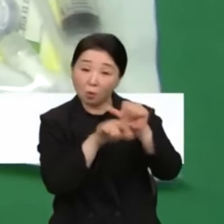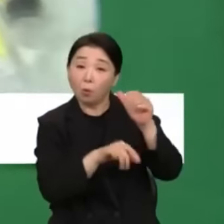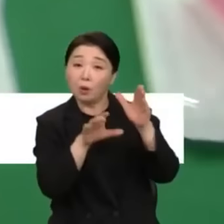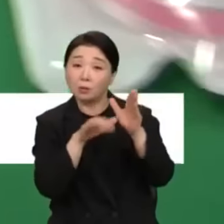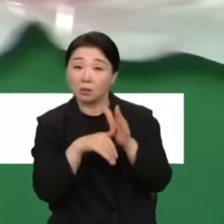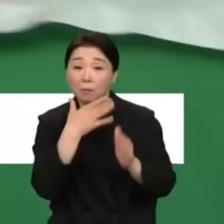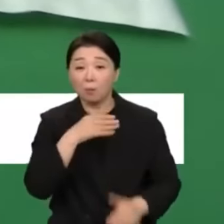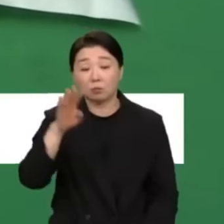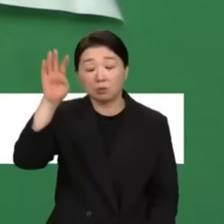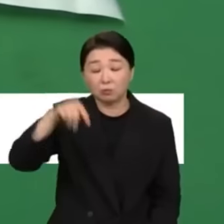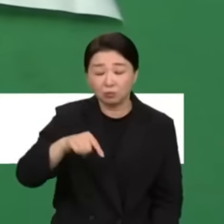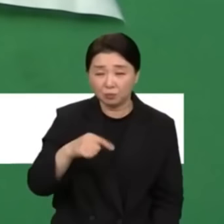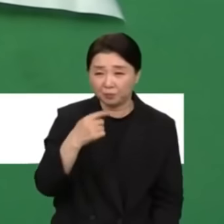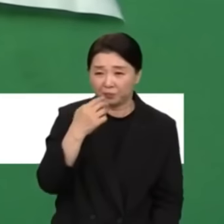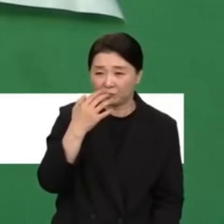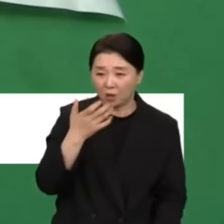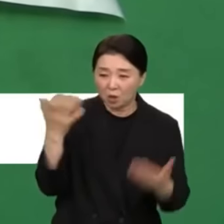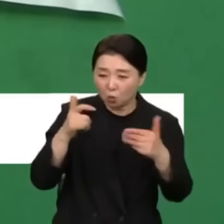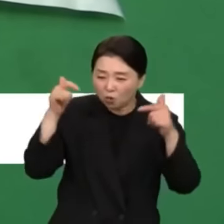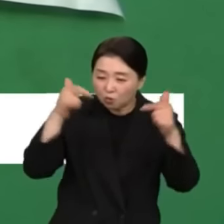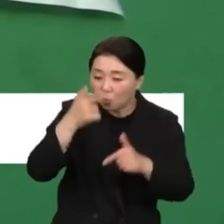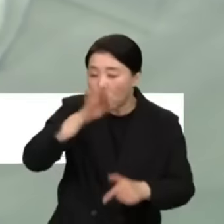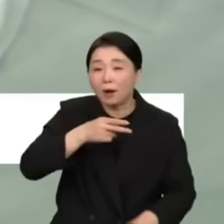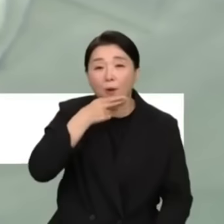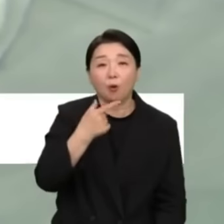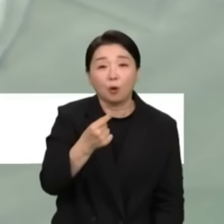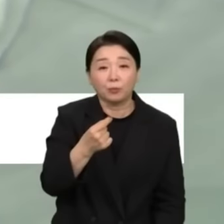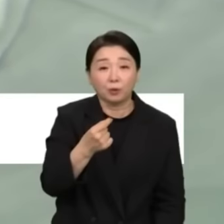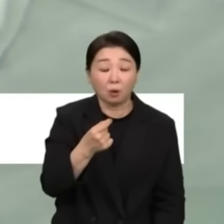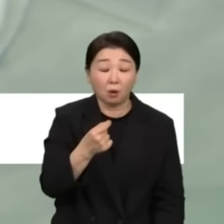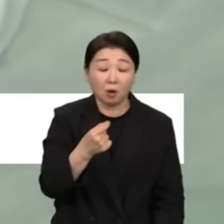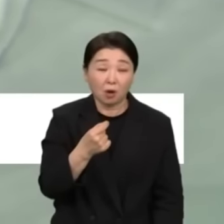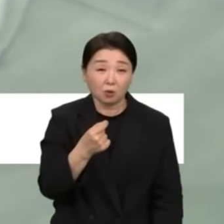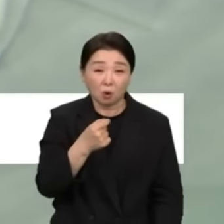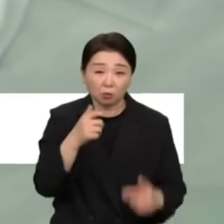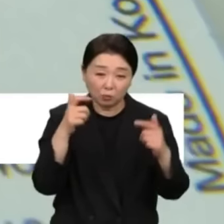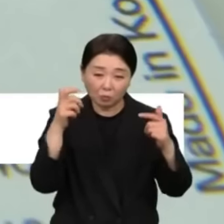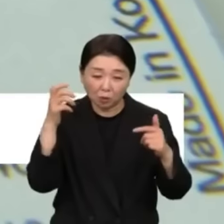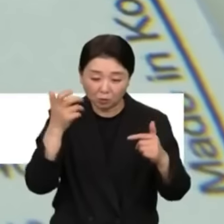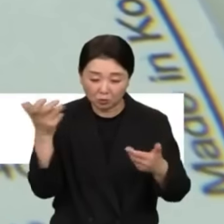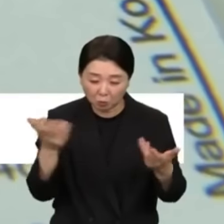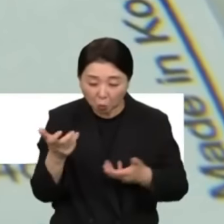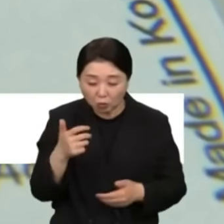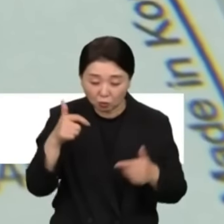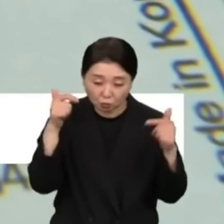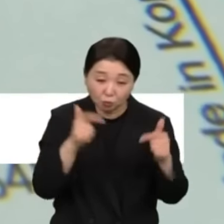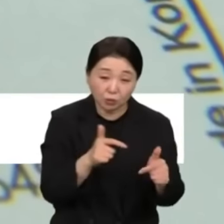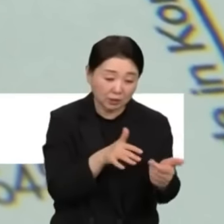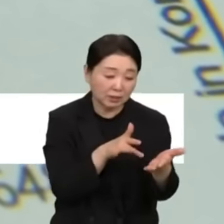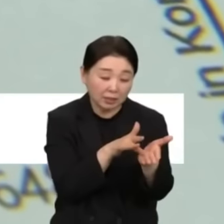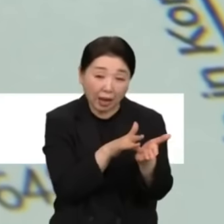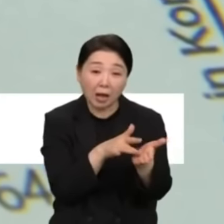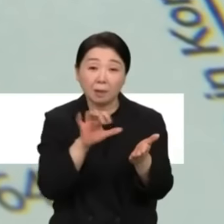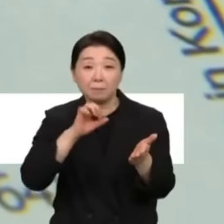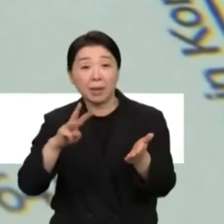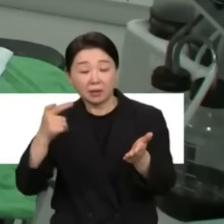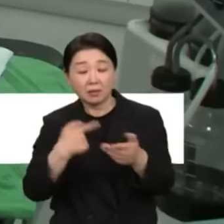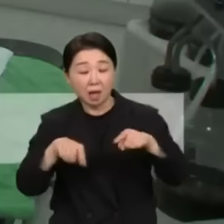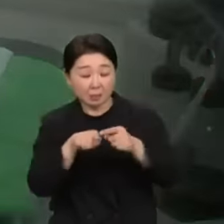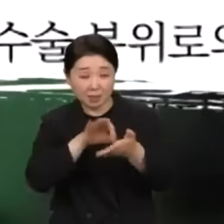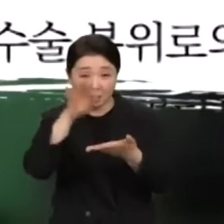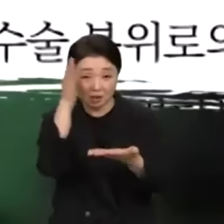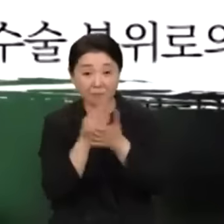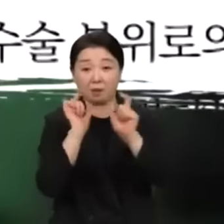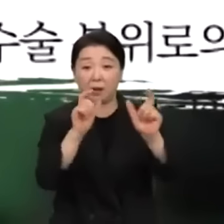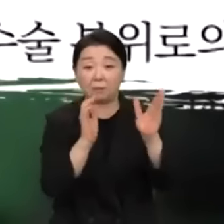통증을 줄여주는 효과를 확인할 수 없다며 무통주사와 페인버스터를 함께 쓰지 말라는 행정 예고를 했습니다.